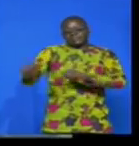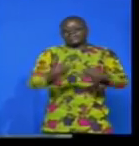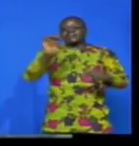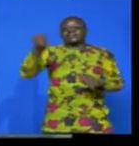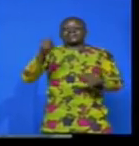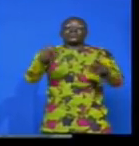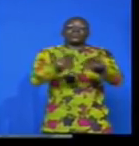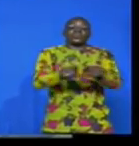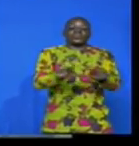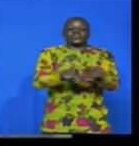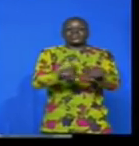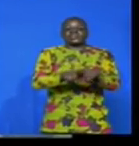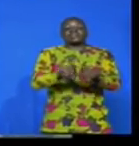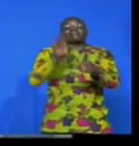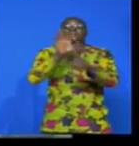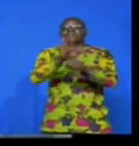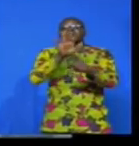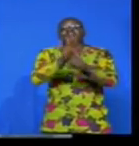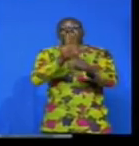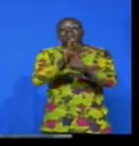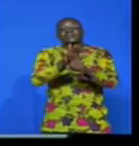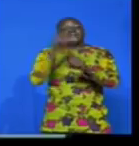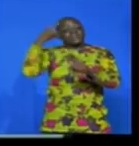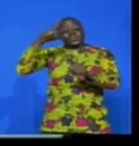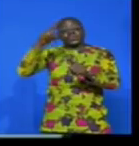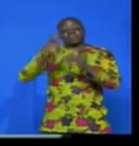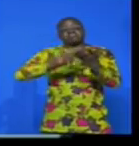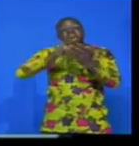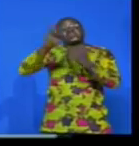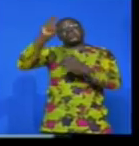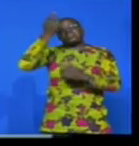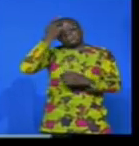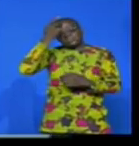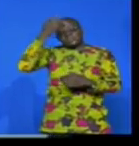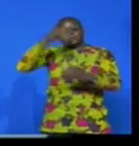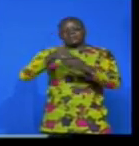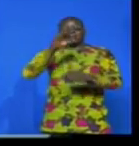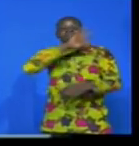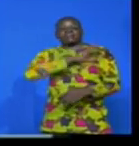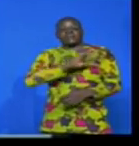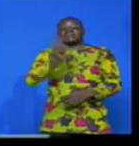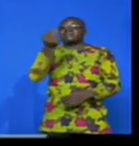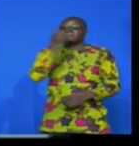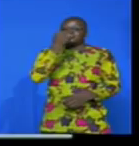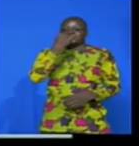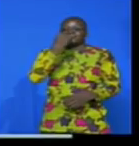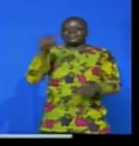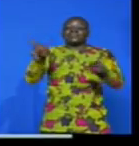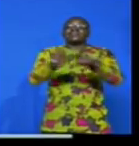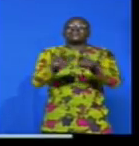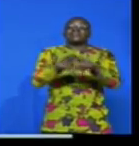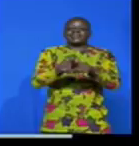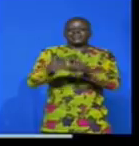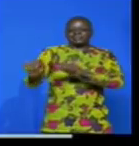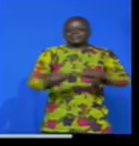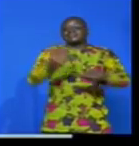de plaidoyer, d'influence des politiques en faveur de la nutrition. C'est aussi des